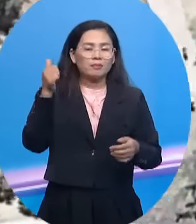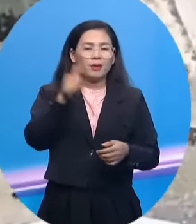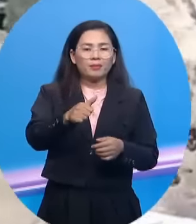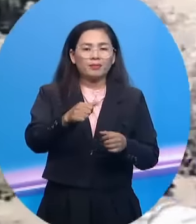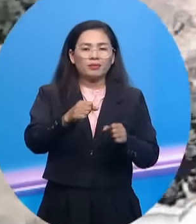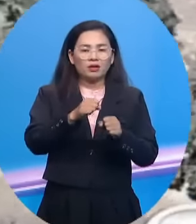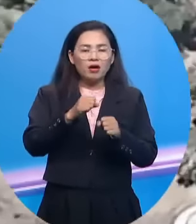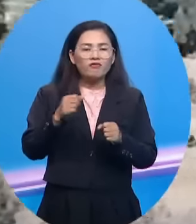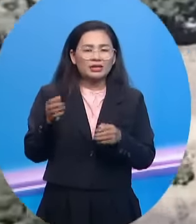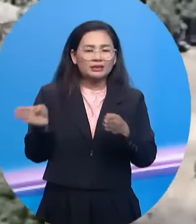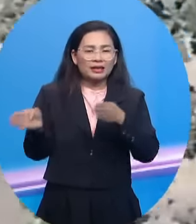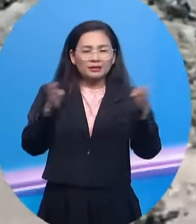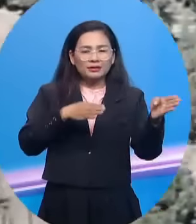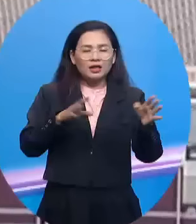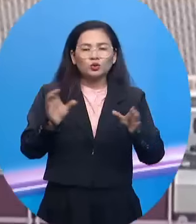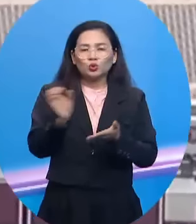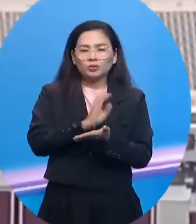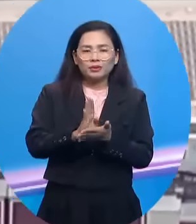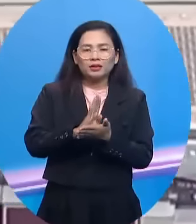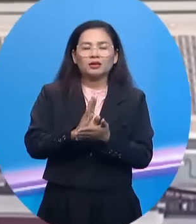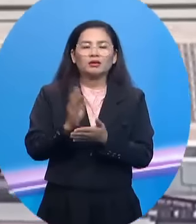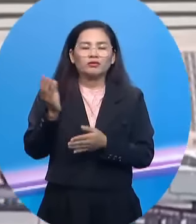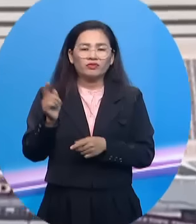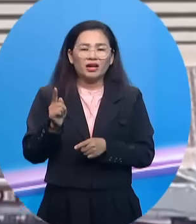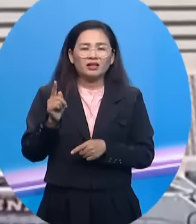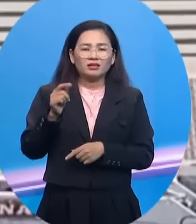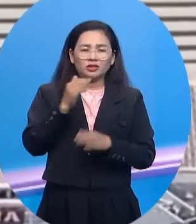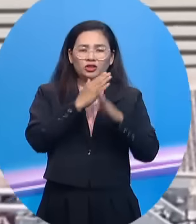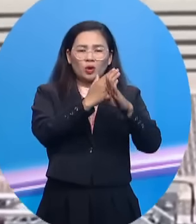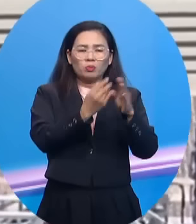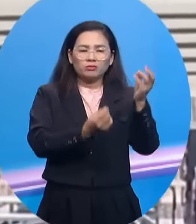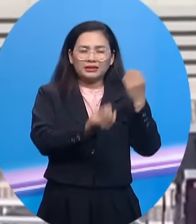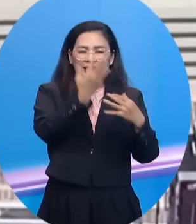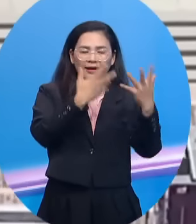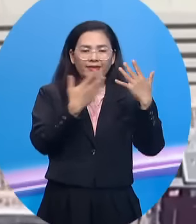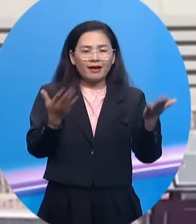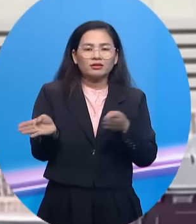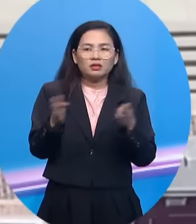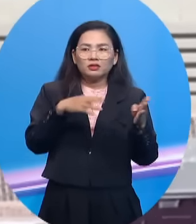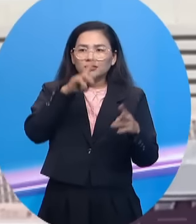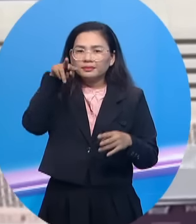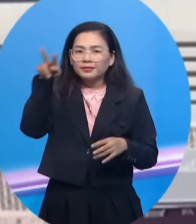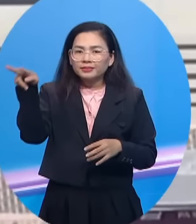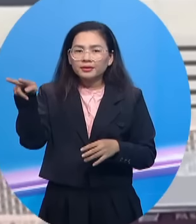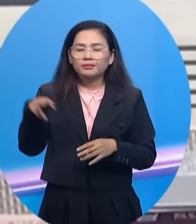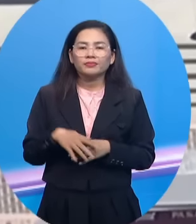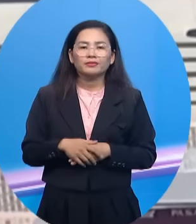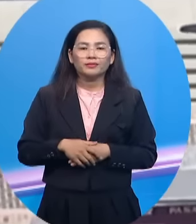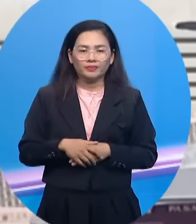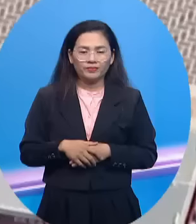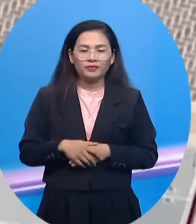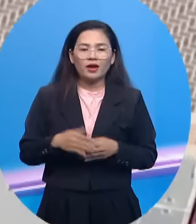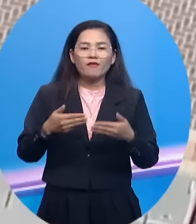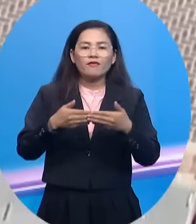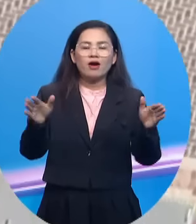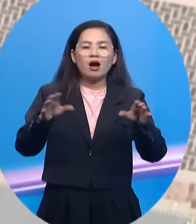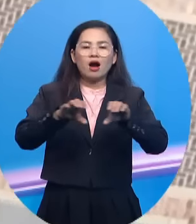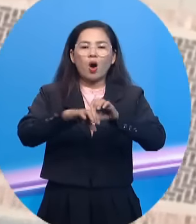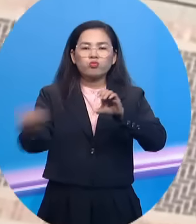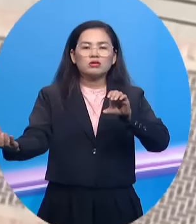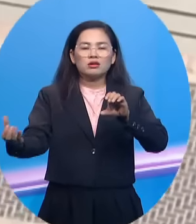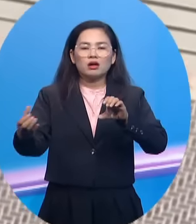lượng tại 106 đồn chữa cháy đang khảo sát khu vực rộng 1.200 km2. Thiệt hại duy nhất là vỡ đường ống nước